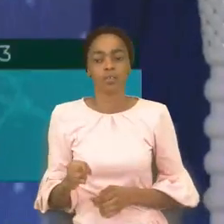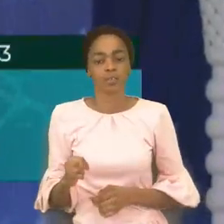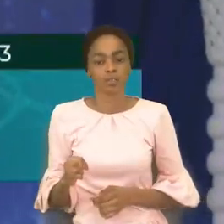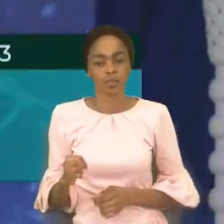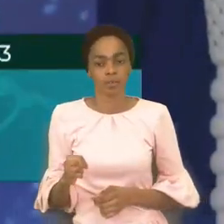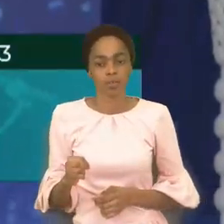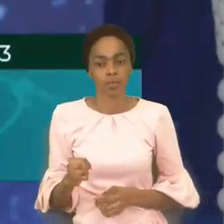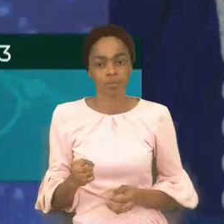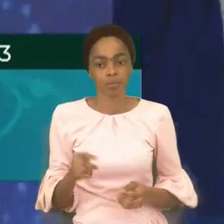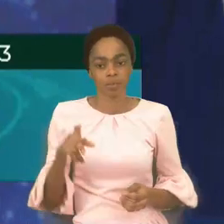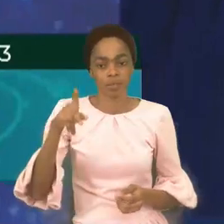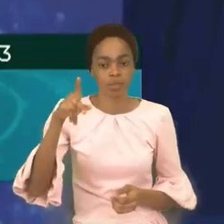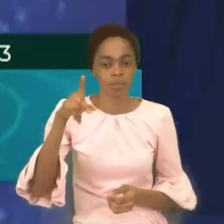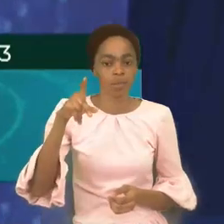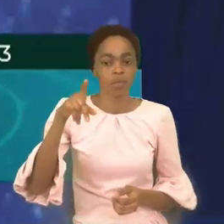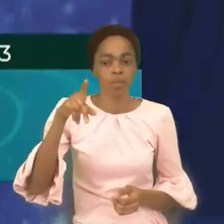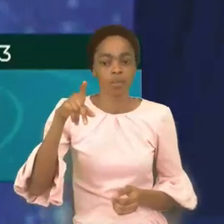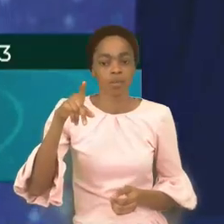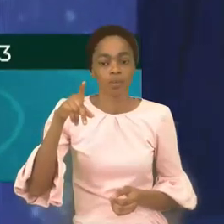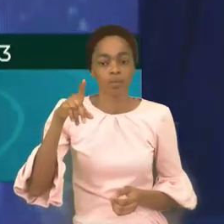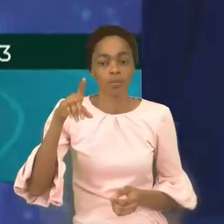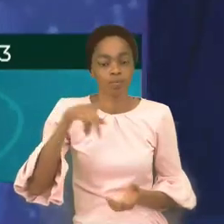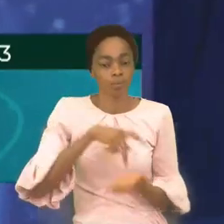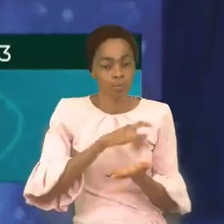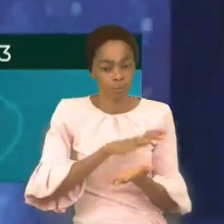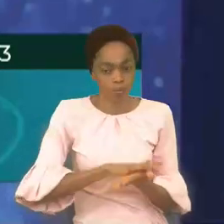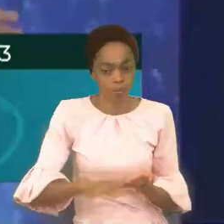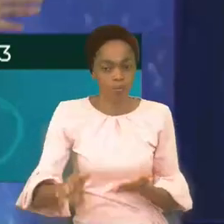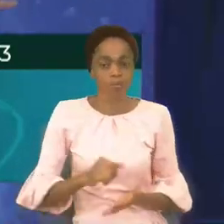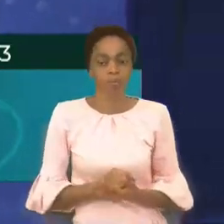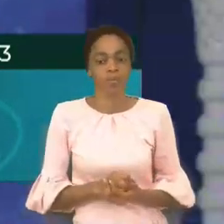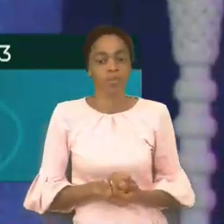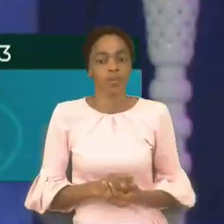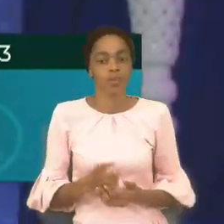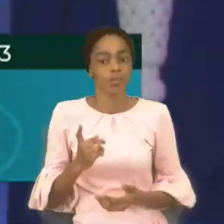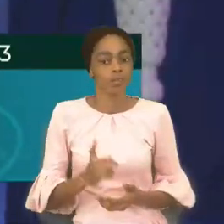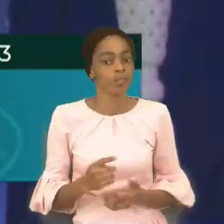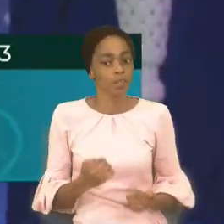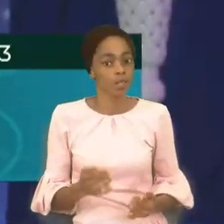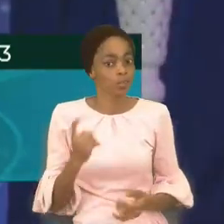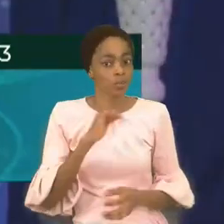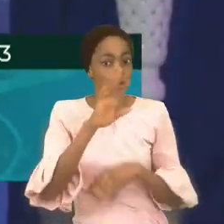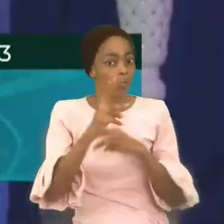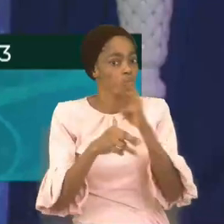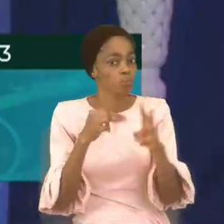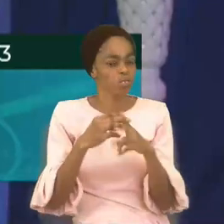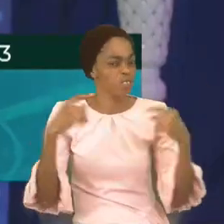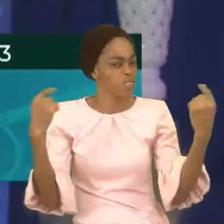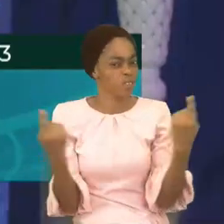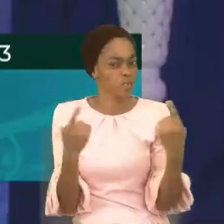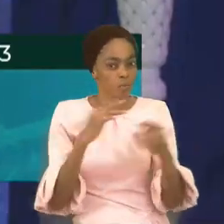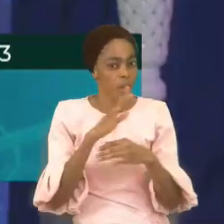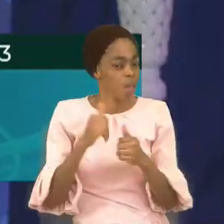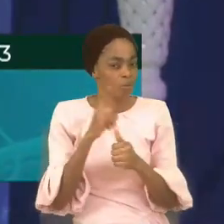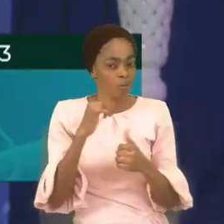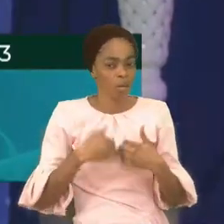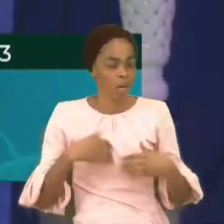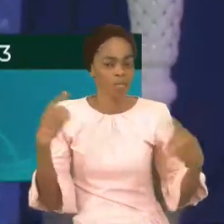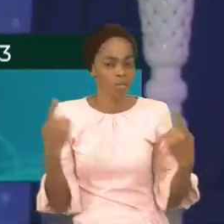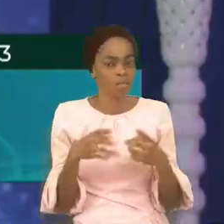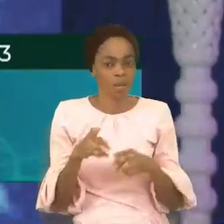du pur. Maintenant, le monde entier est impur. Tous ont péché et sont privés de la gloire de